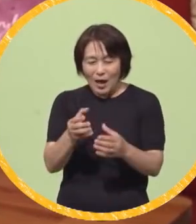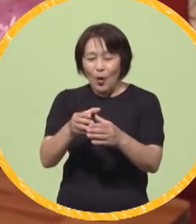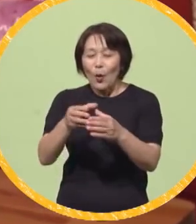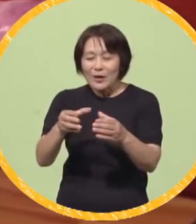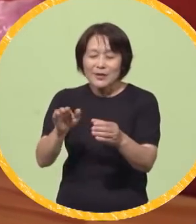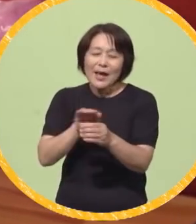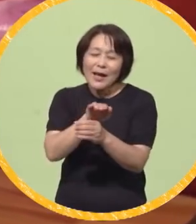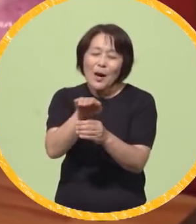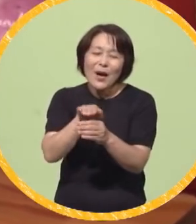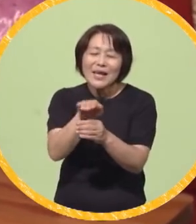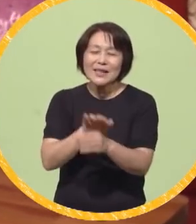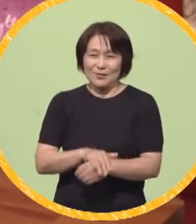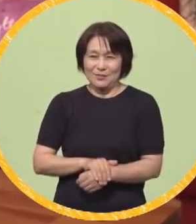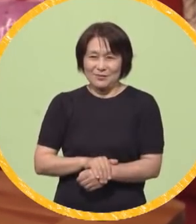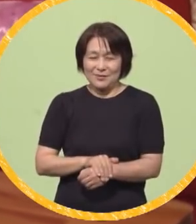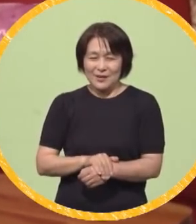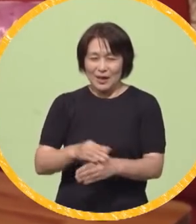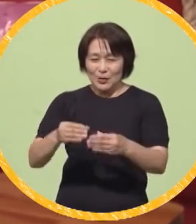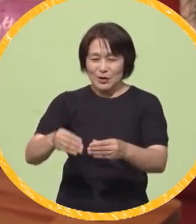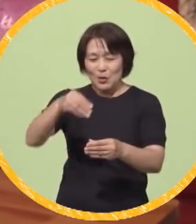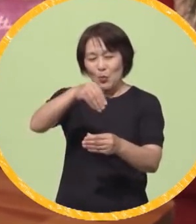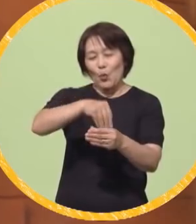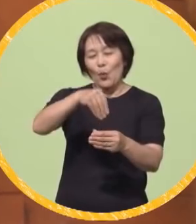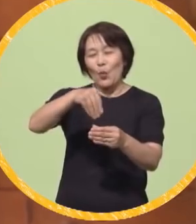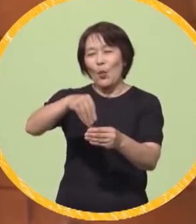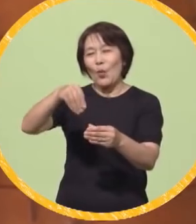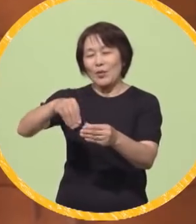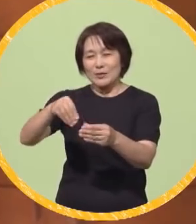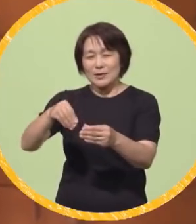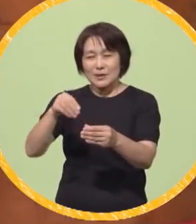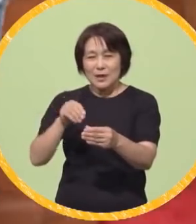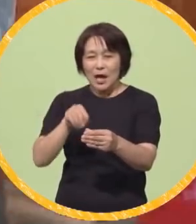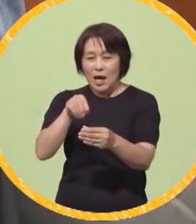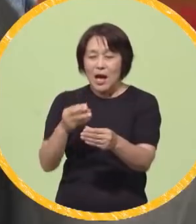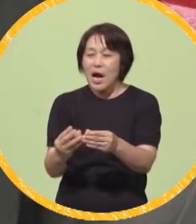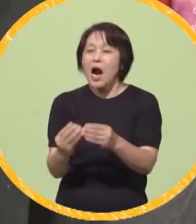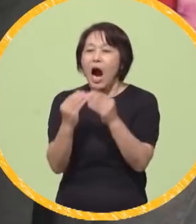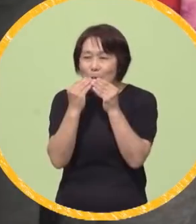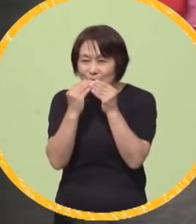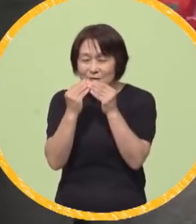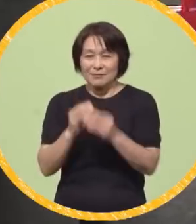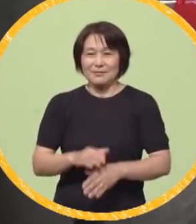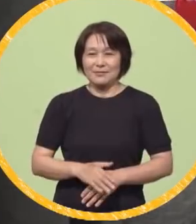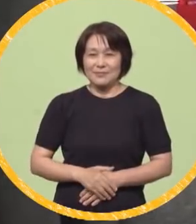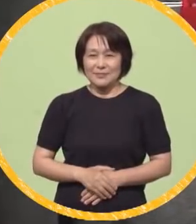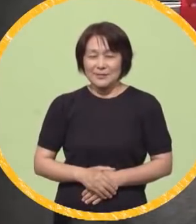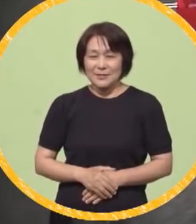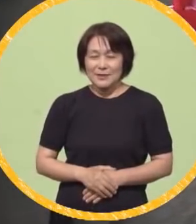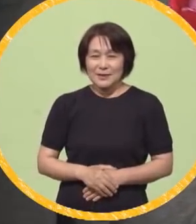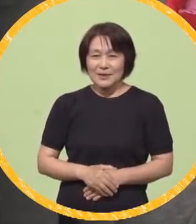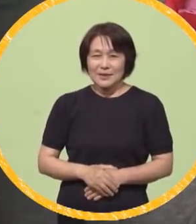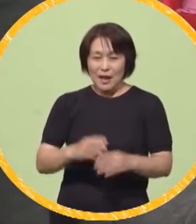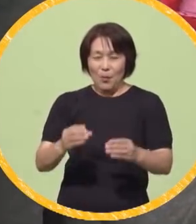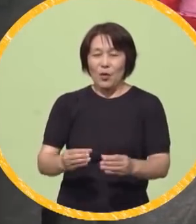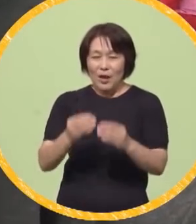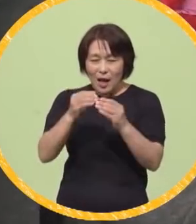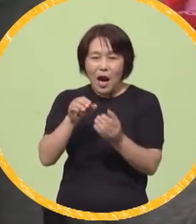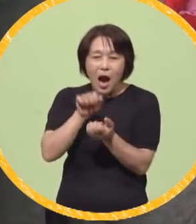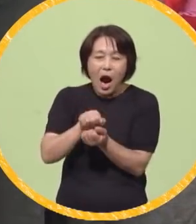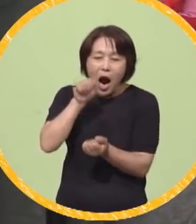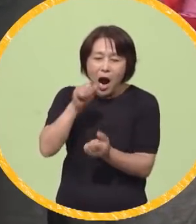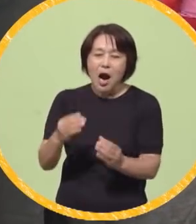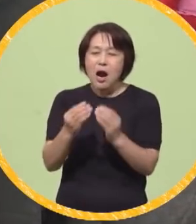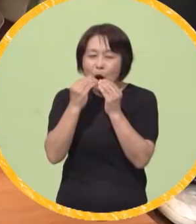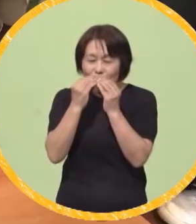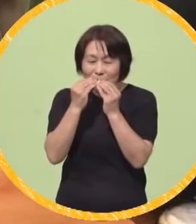愛いいちごなので、上に乗せるようにガブッと、 あ、もう手で持って 大きいお口で、はい、食べていただい